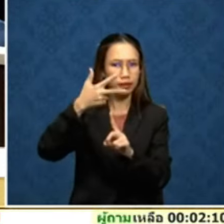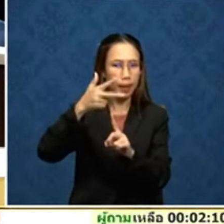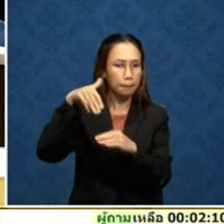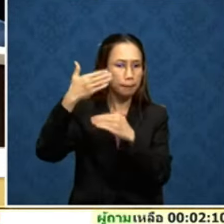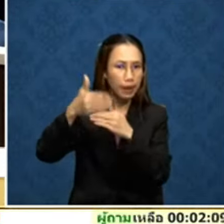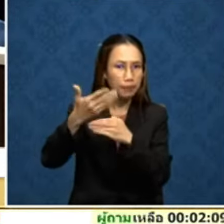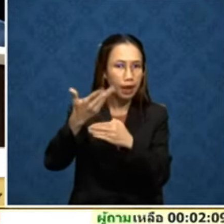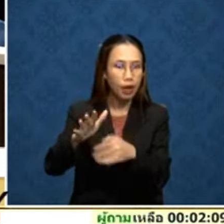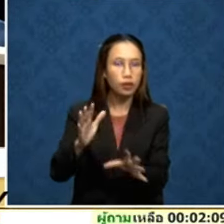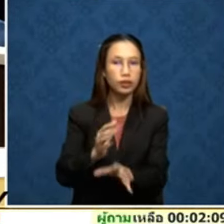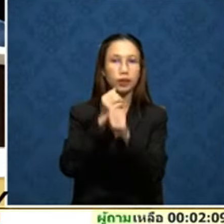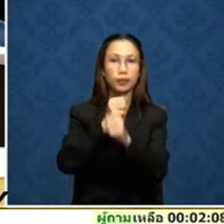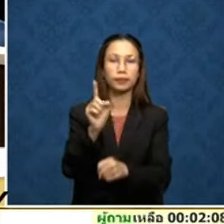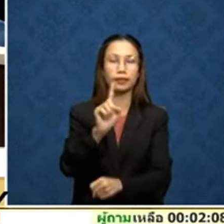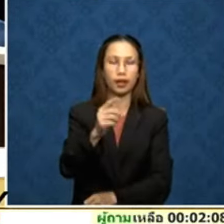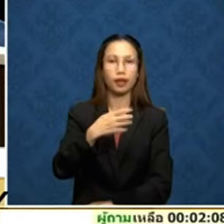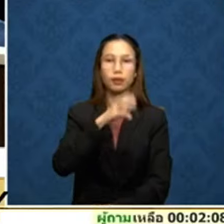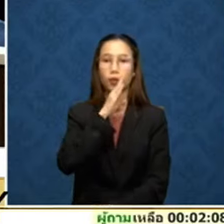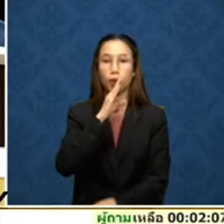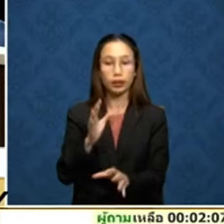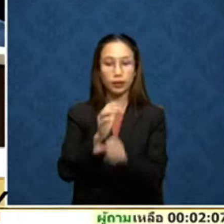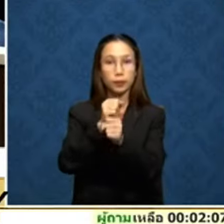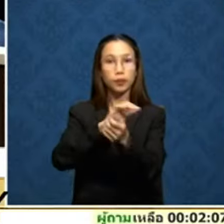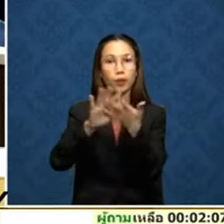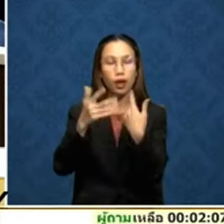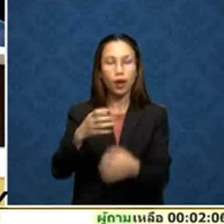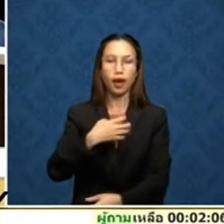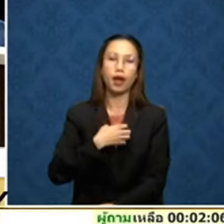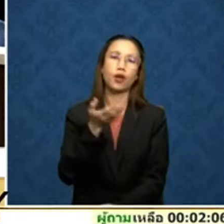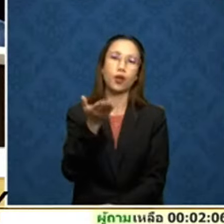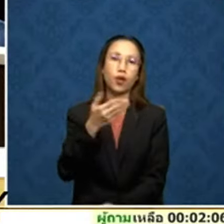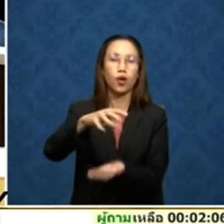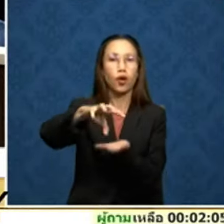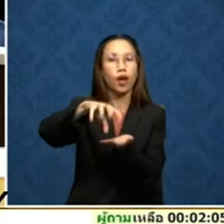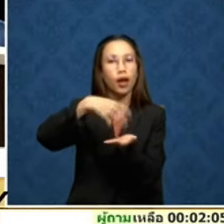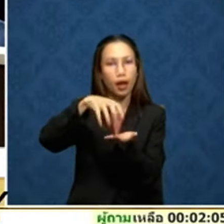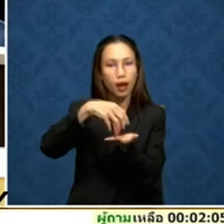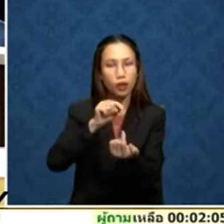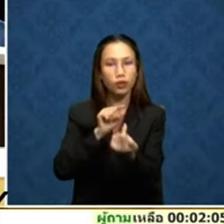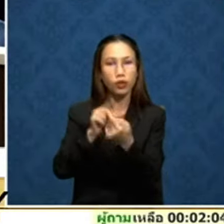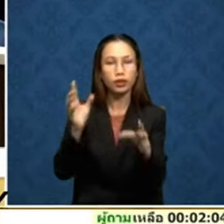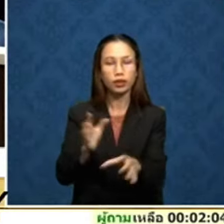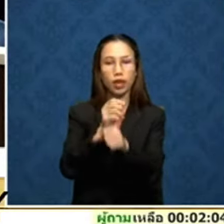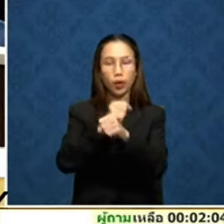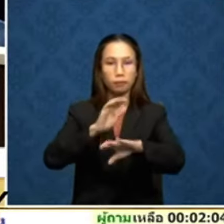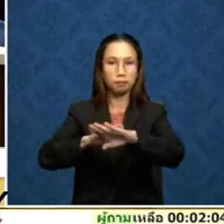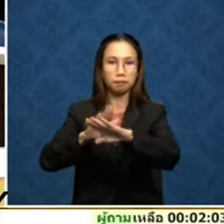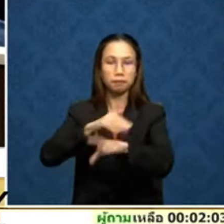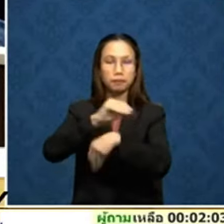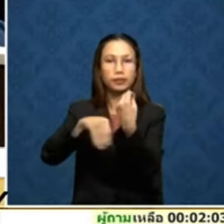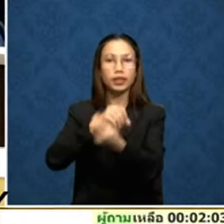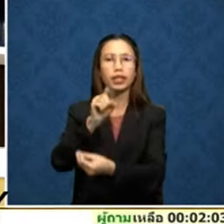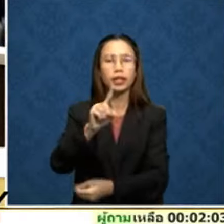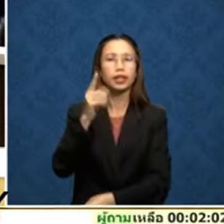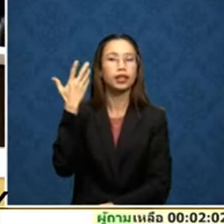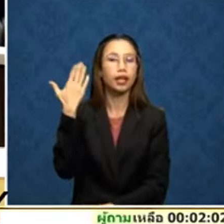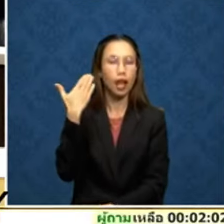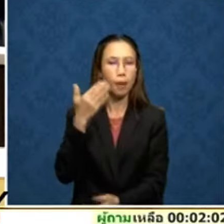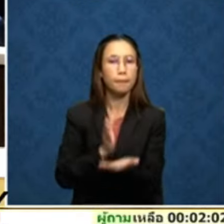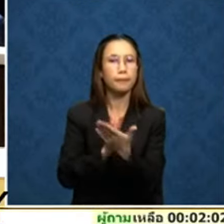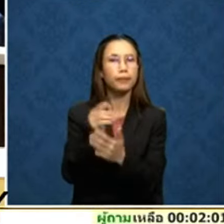ผลออกมาแล้วนะคะก็ขอให้ช่วยเล่าให้ฟังหน่อยว่าผลที่มันเกิดขึ้นแล้วเนี่ยจากการกระตุ้นเศรษฐกิจที่ผ่านมาเนี่ยมันเป็นอย่างไร